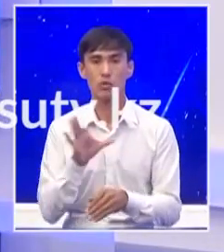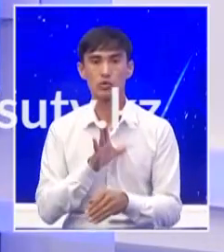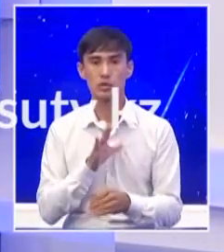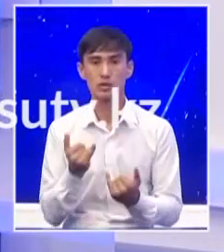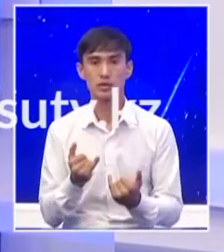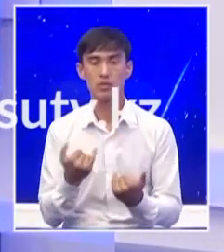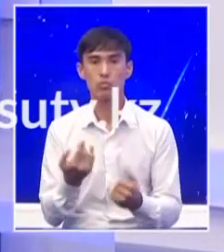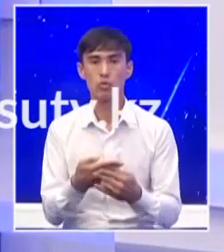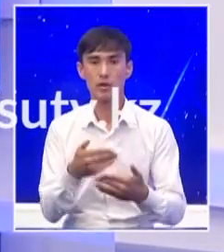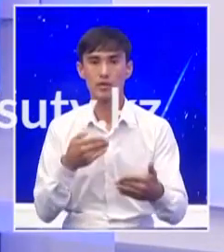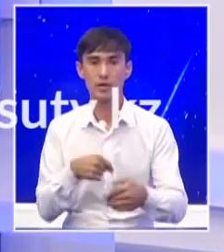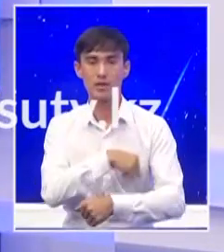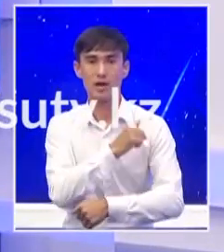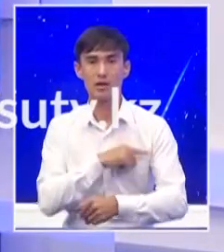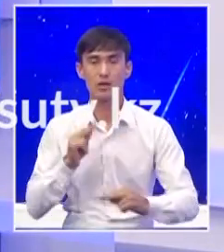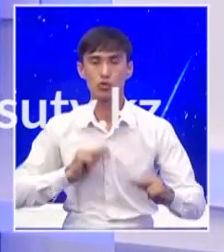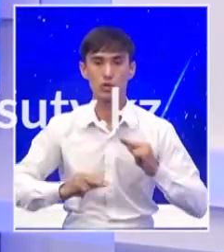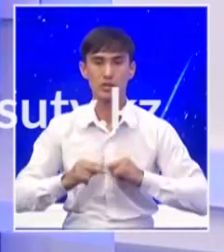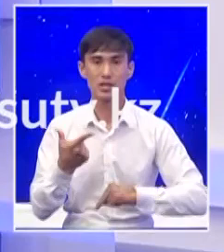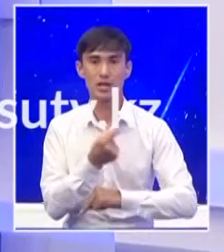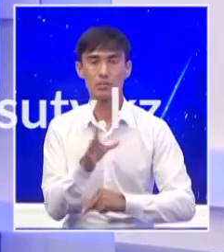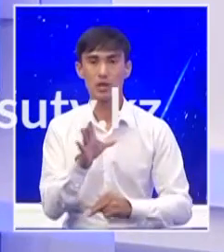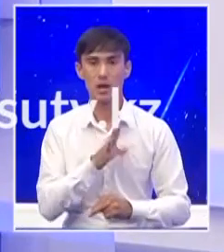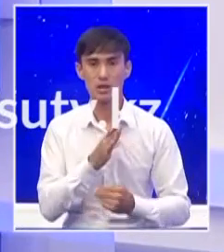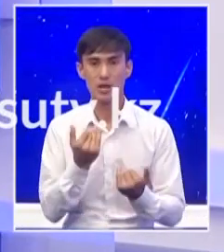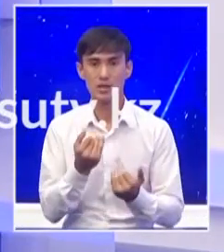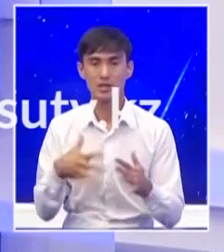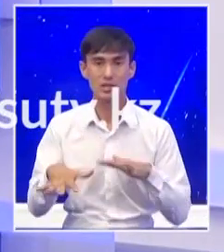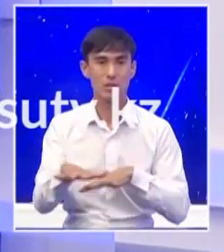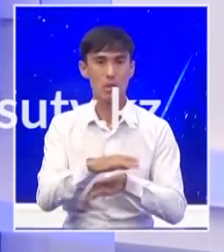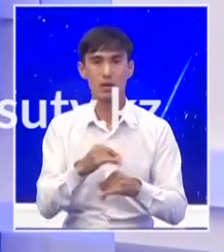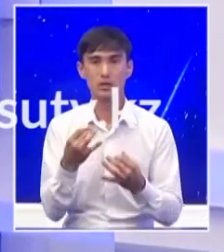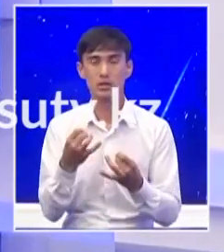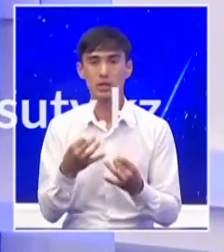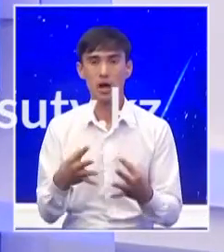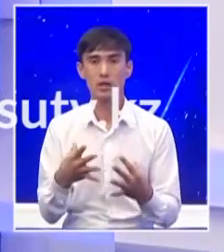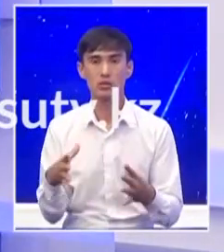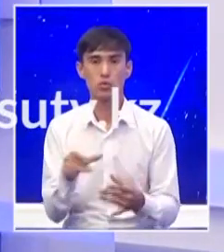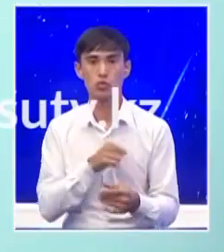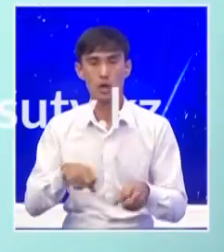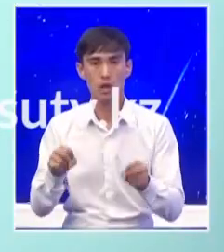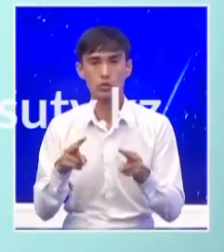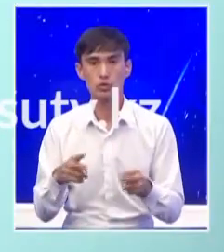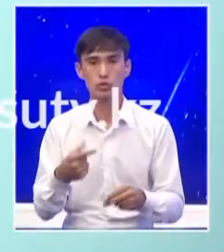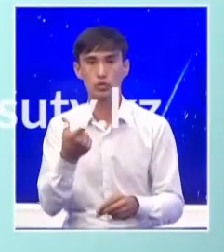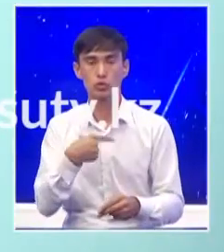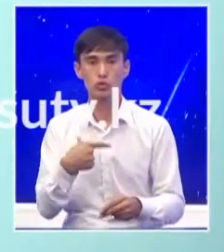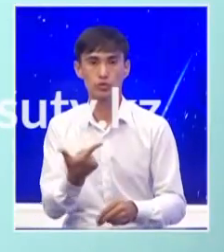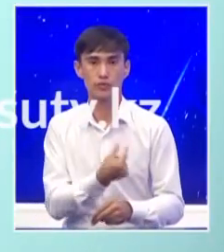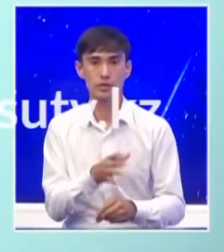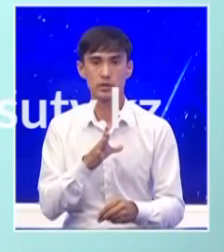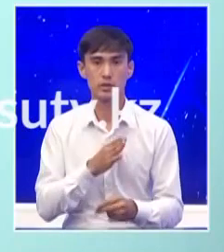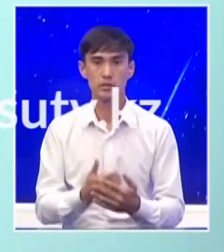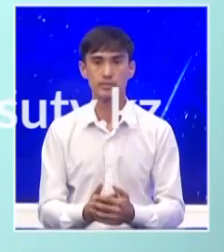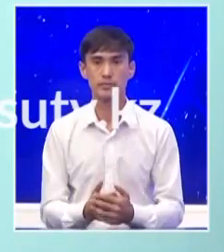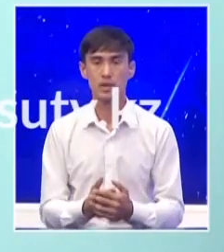Бұған дейін алғы шептегі дәрігерлер, ұстаздар қауымы екпе алса, қазіргі күні қарапайым халық өз қауіпсіздіктері үшін жаппай вакцина